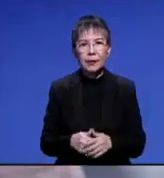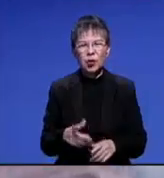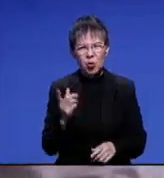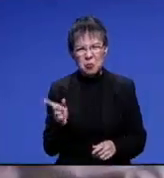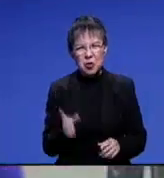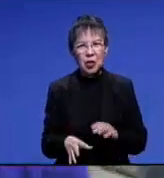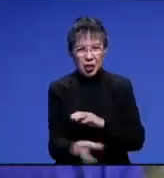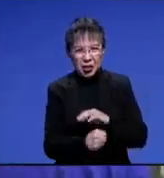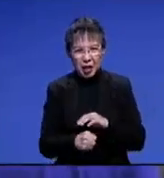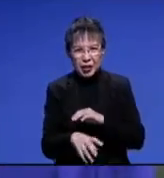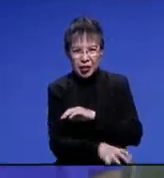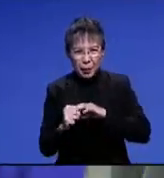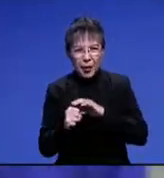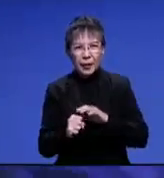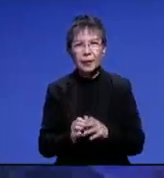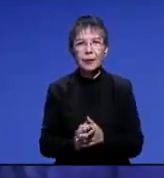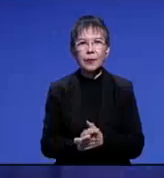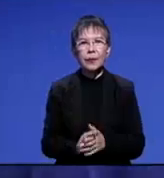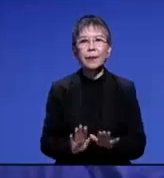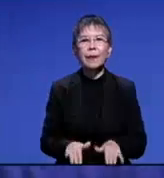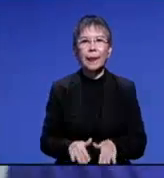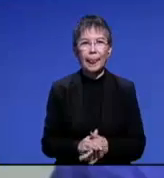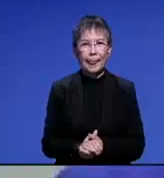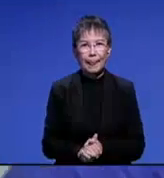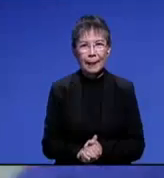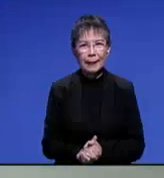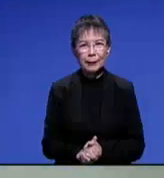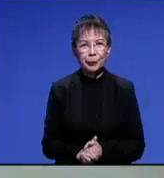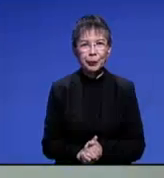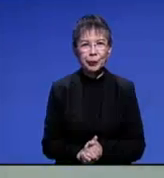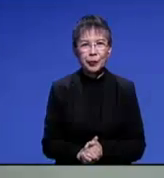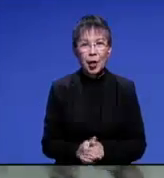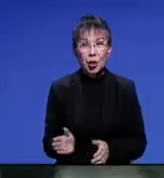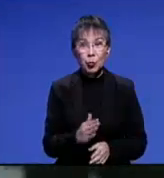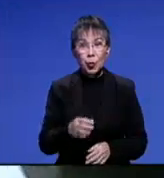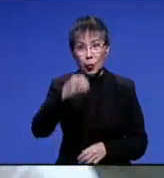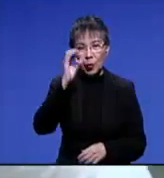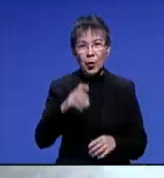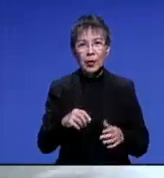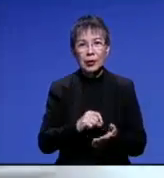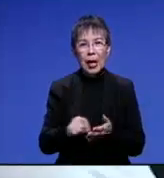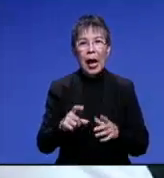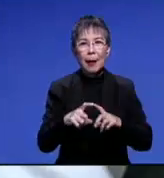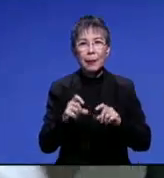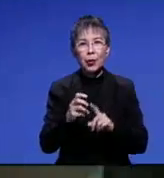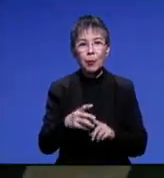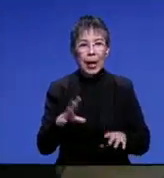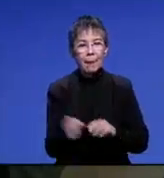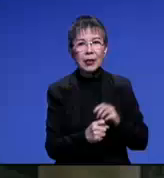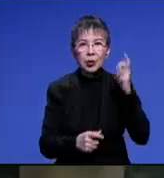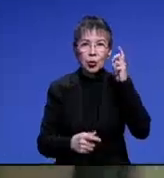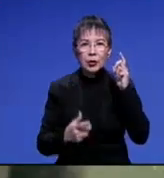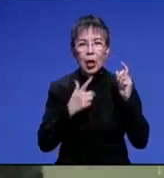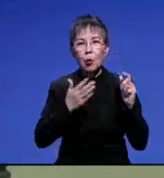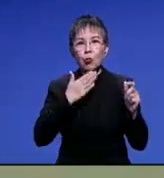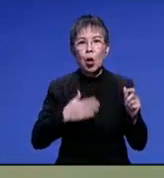diduga hasil kejahatan. Hanif Haryandi melaporkan sebelum dibekuk polisi, AB dan rekannya merampas telepon genggam milik